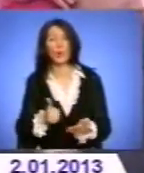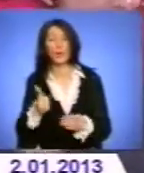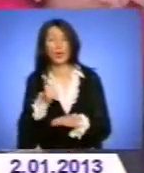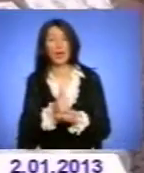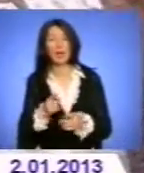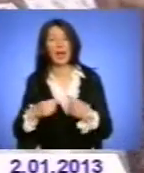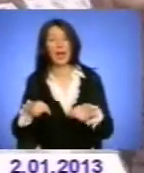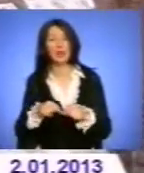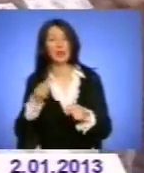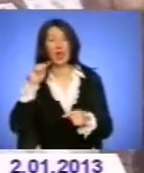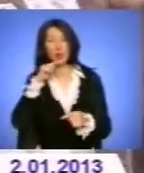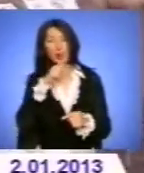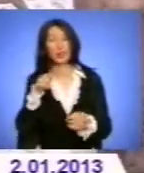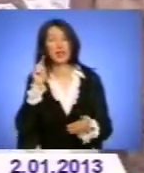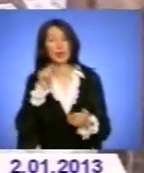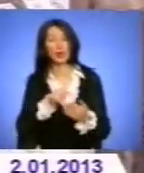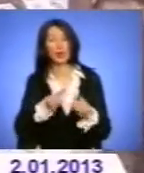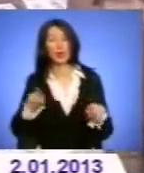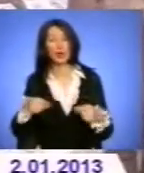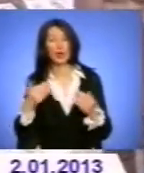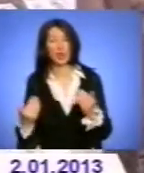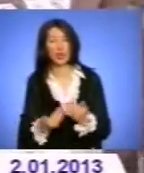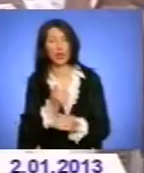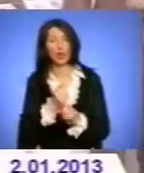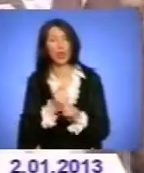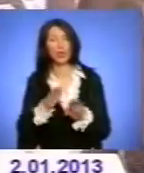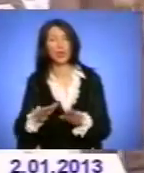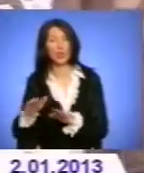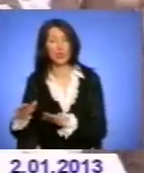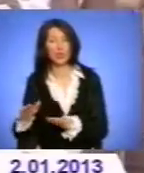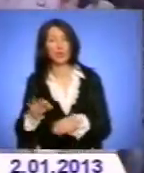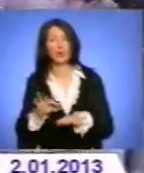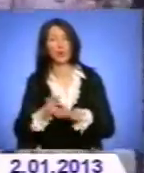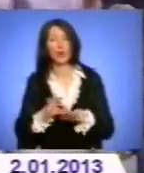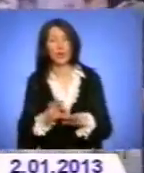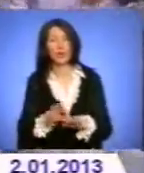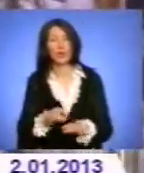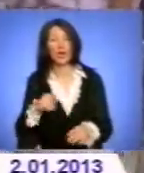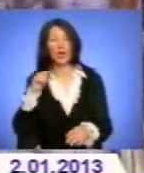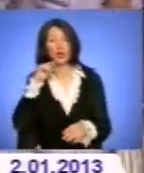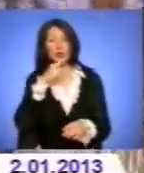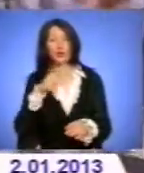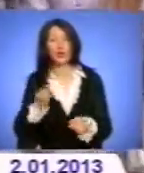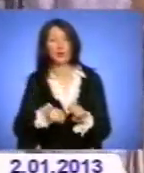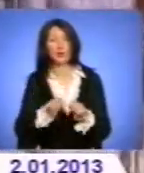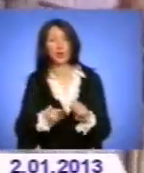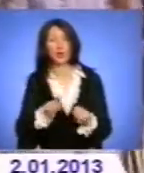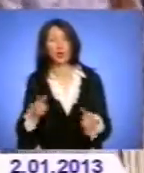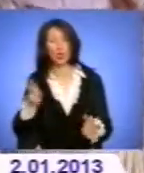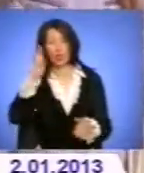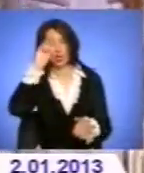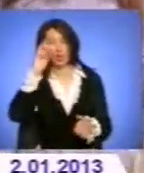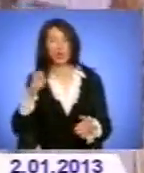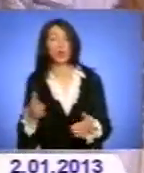галузях економіки з метою створення нових робочих місць, про проведення економічного експерименту щодо державної підтримки